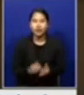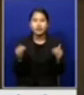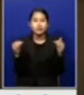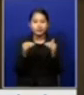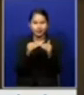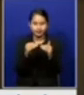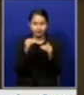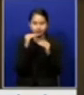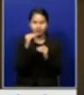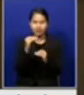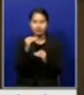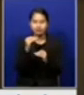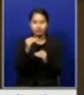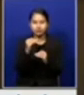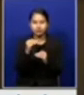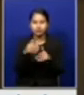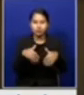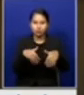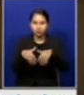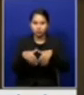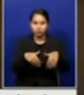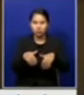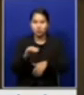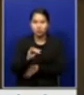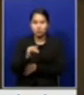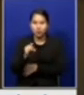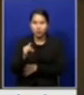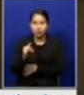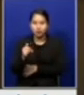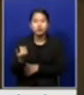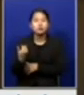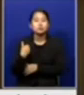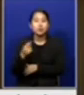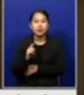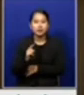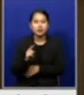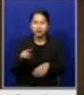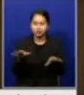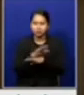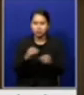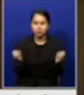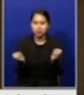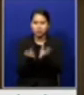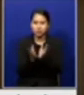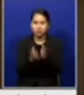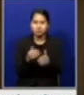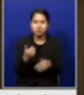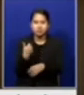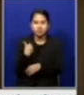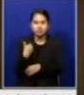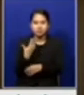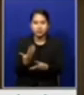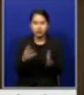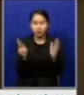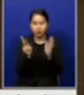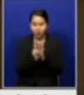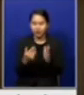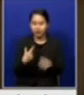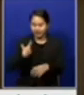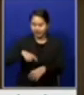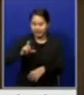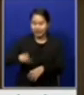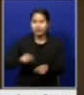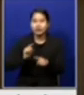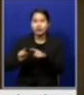ทำให้ประชาชนประสบความเดือดร้อนเช่นออกกฎออกควบคุมโดยสารผู้ประกอบการไม่ว่าร้านค้